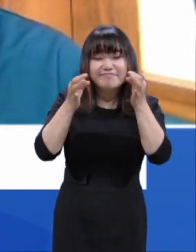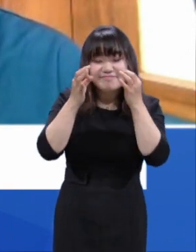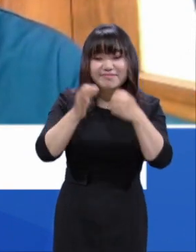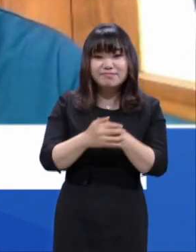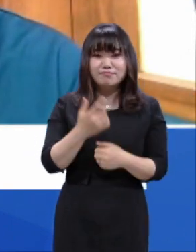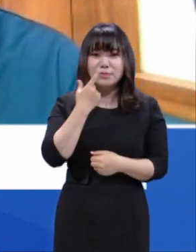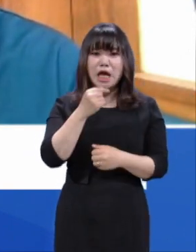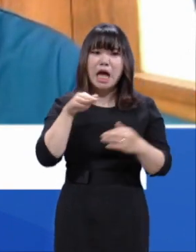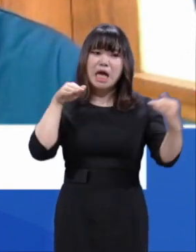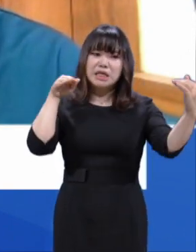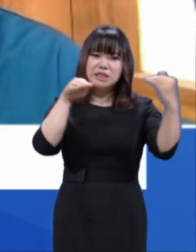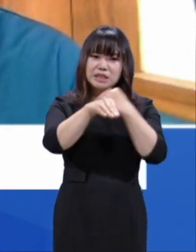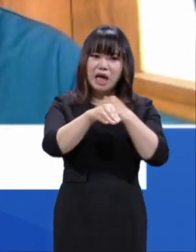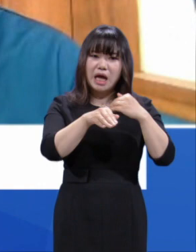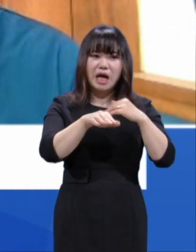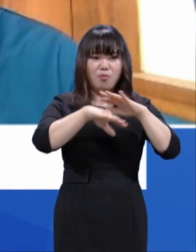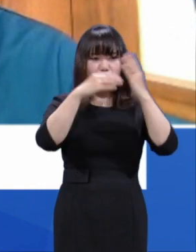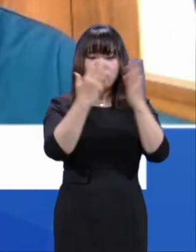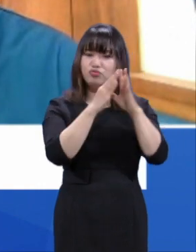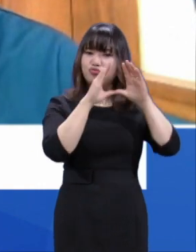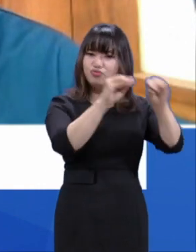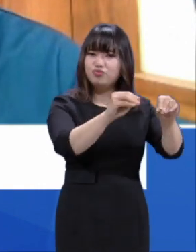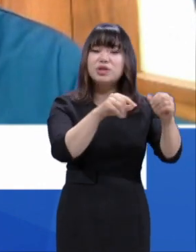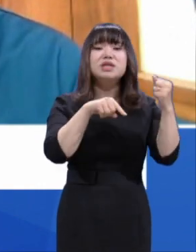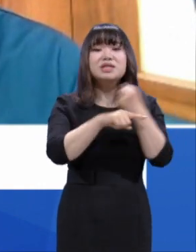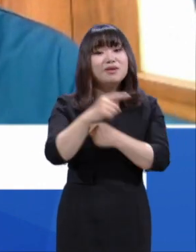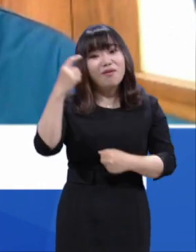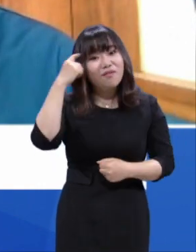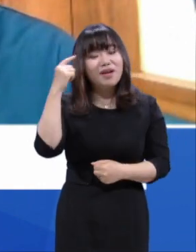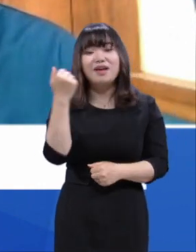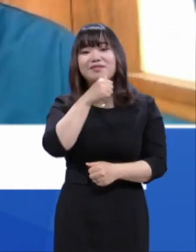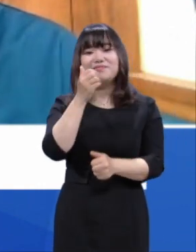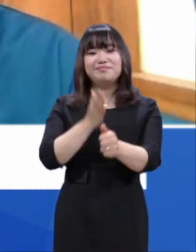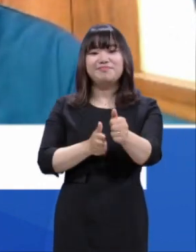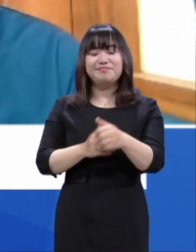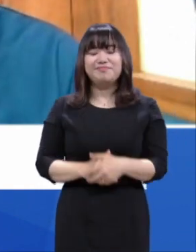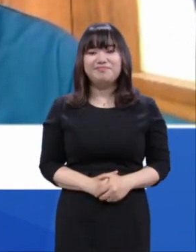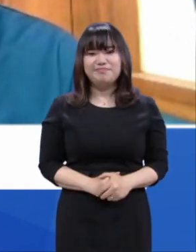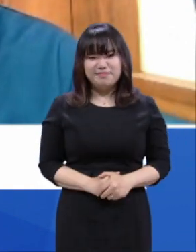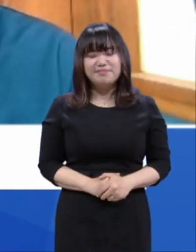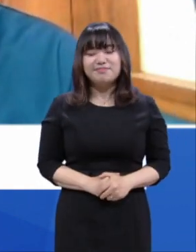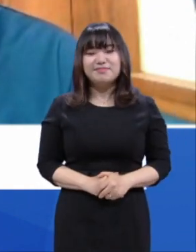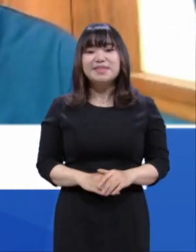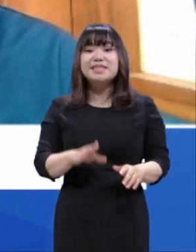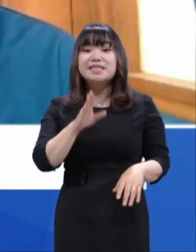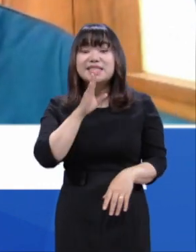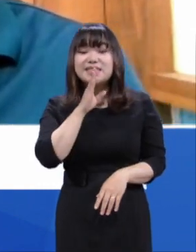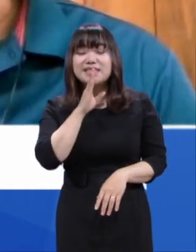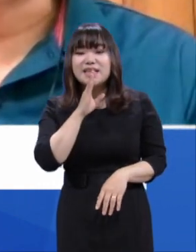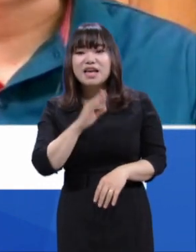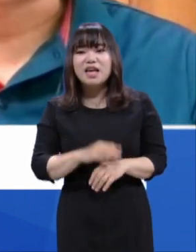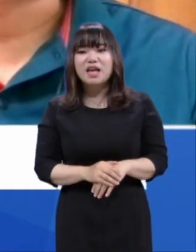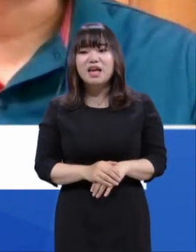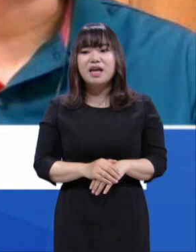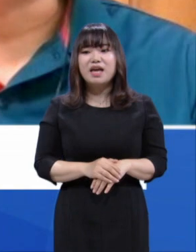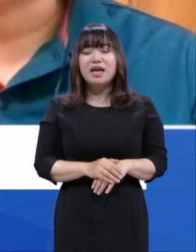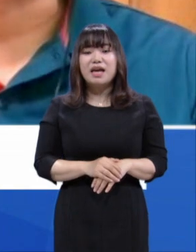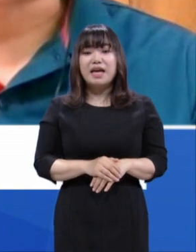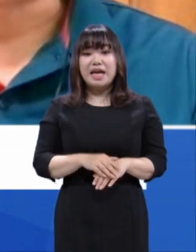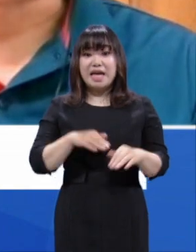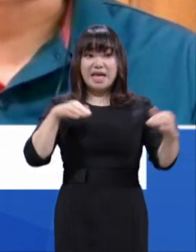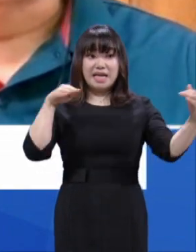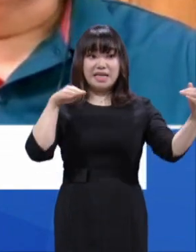차 없는 거리를 추진하게 됐는지 그 이유부터 설명을 좀 해주시죠. 네, 실제 그 인왕산로 차 없는 거리